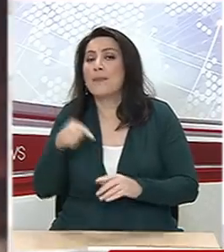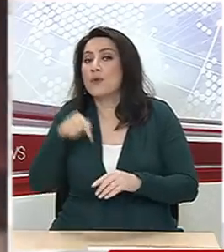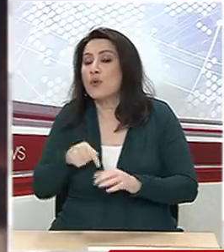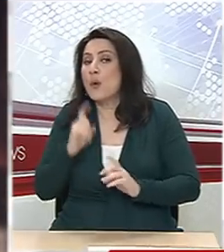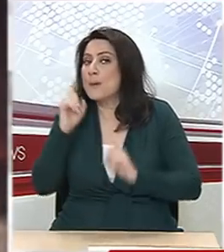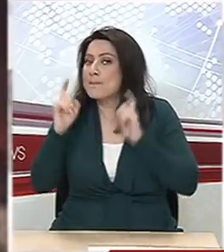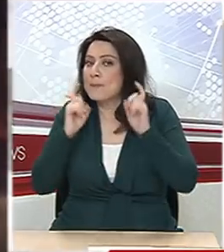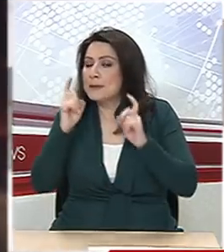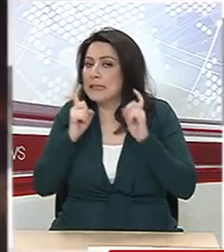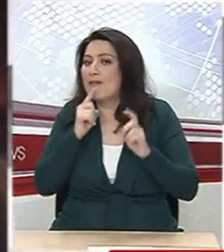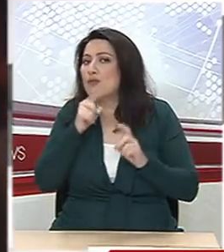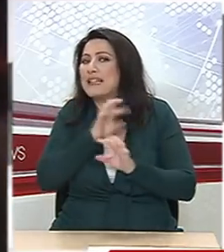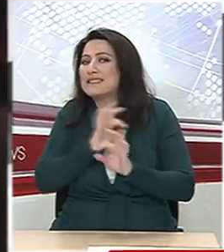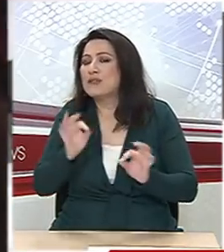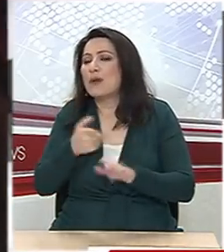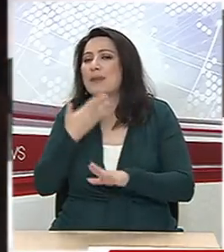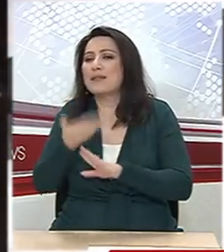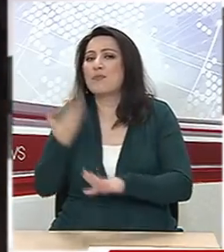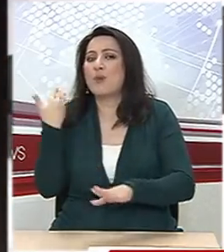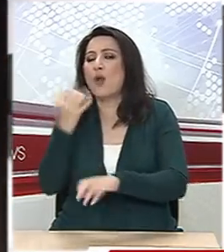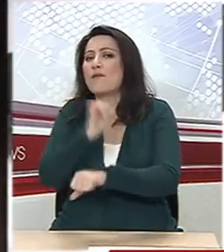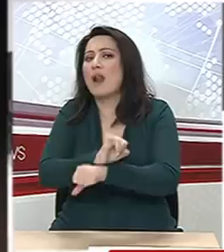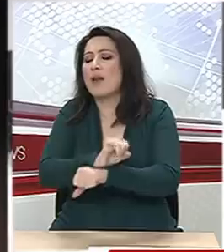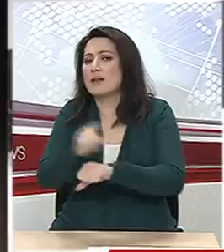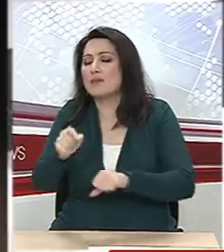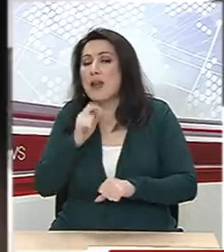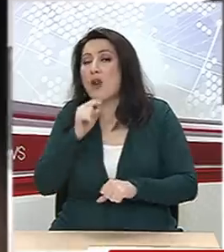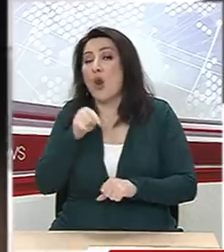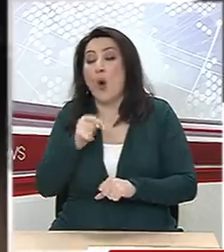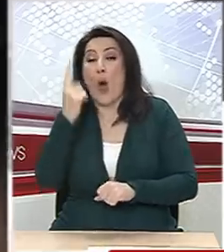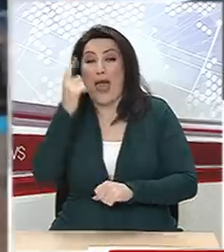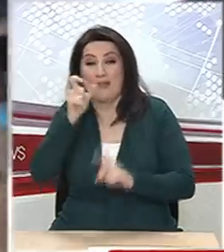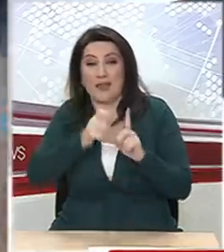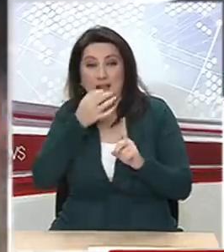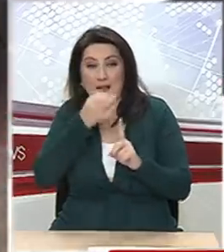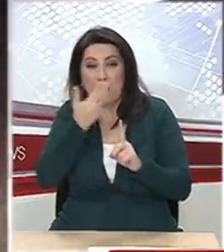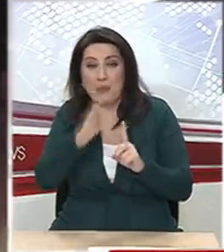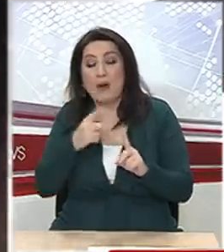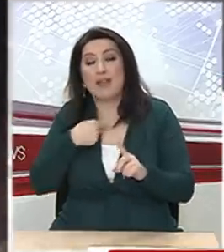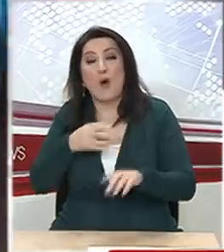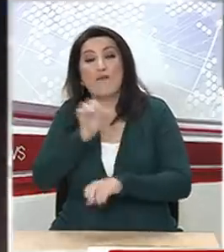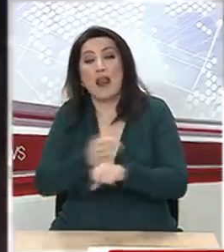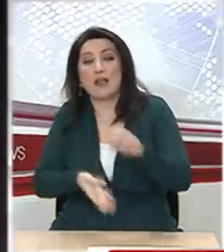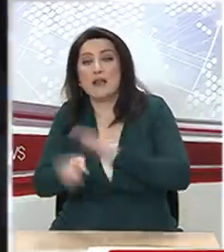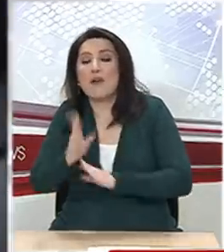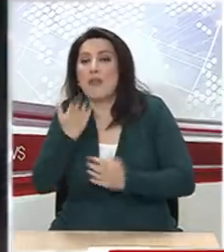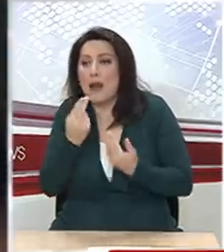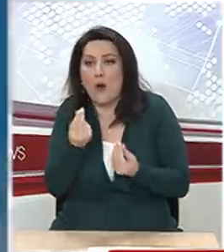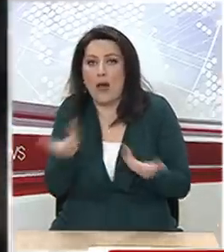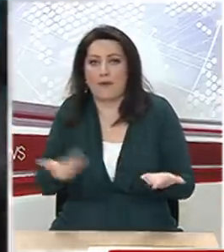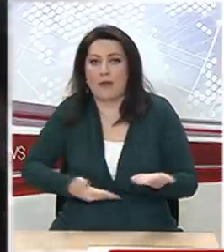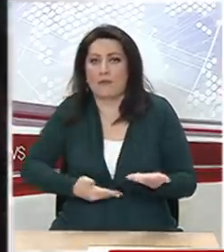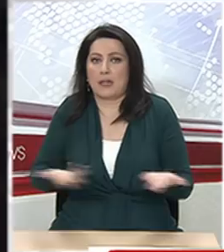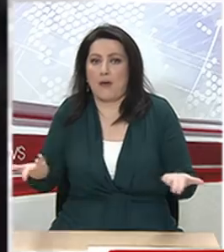έχουν κάνει σε φυλακές, καθώς ο ένας εκ των δύο είπε στην νεαρή υπάλληλο ότι έχει φύγει από τις φυλακές και δεν έχει χρήματα για να ζήσει.